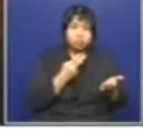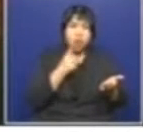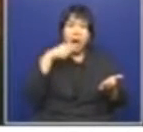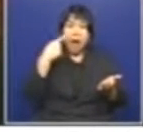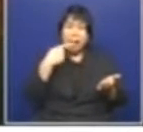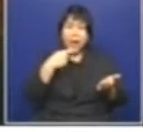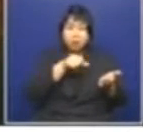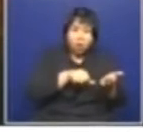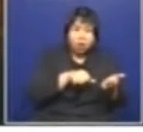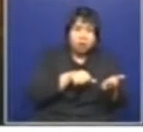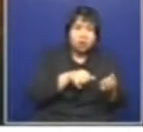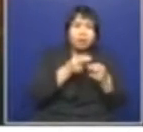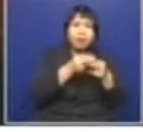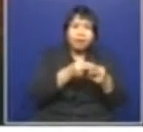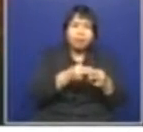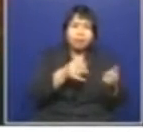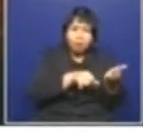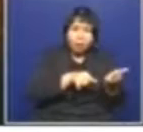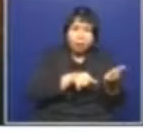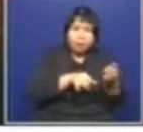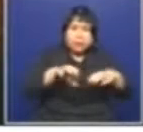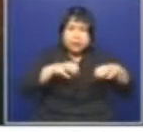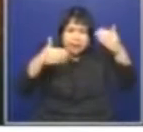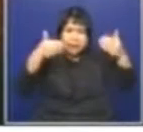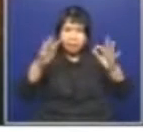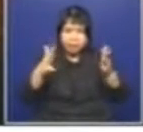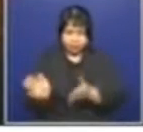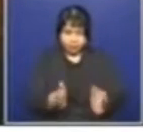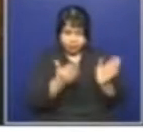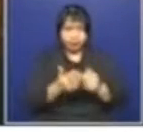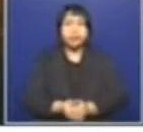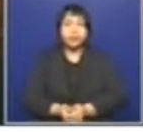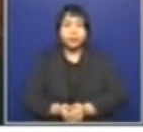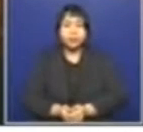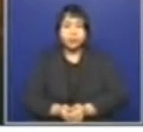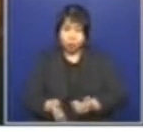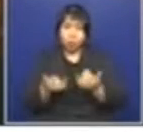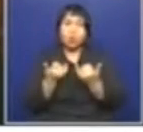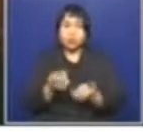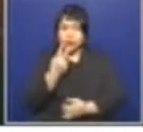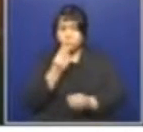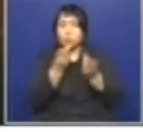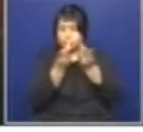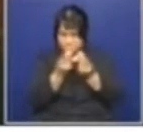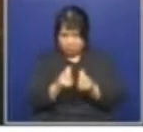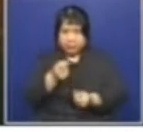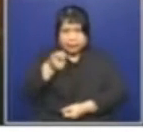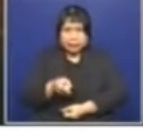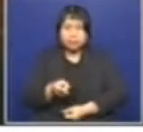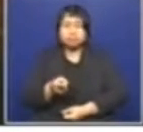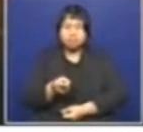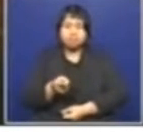ได้เอาละครับแผ่นต่อไปครับวันนี้ก็ดูตัวเลขความเป็นจริงเลยว่าส